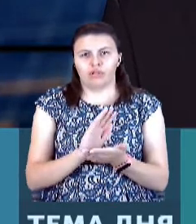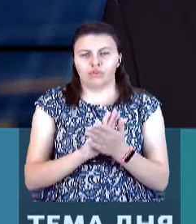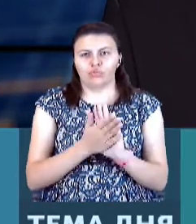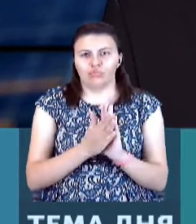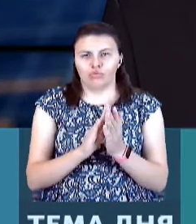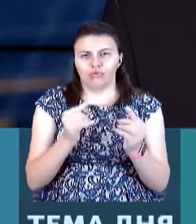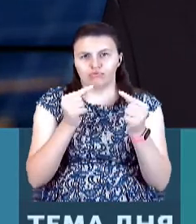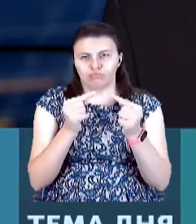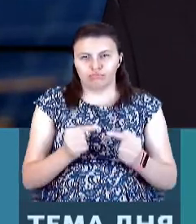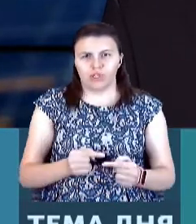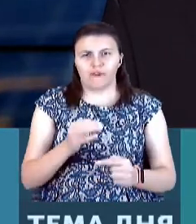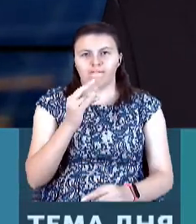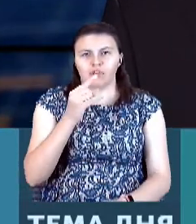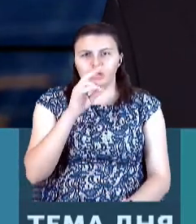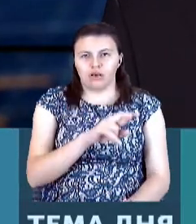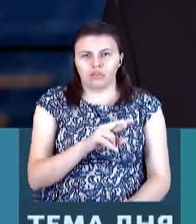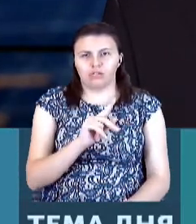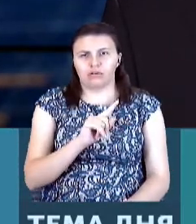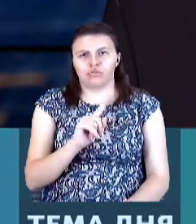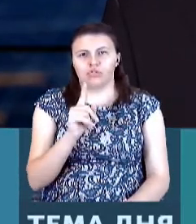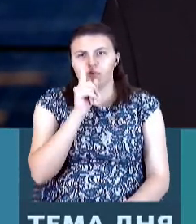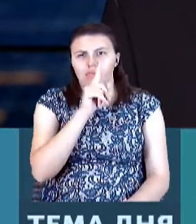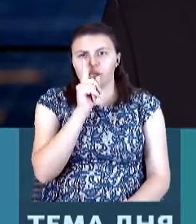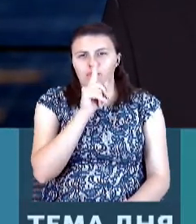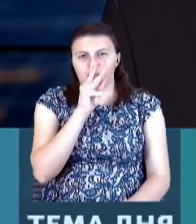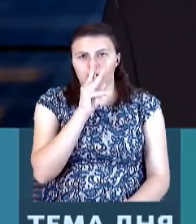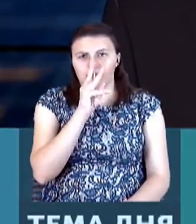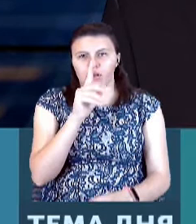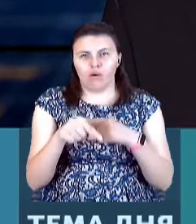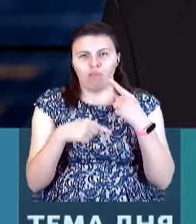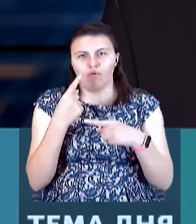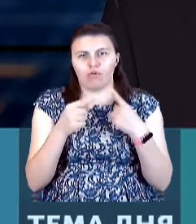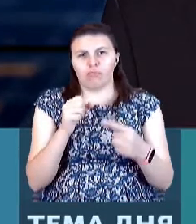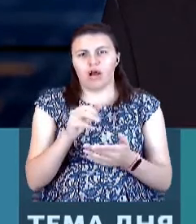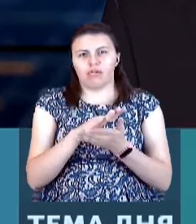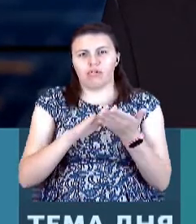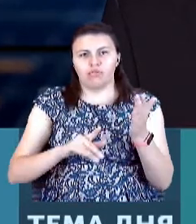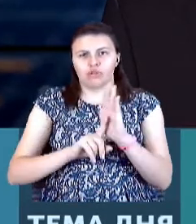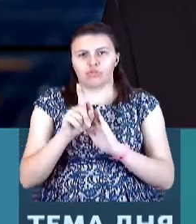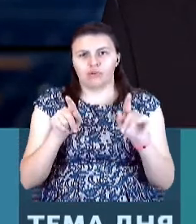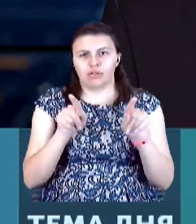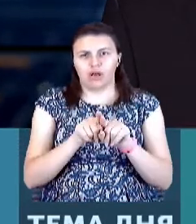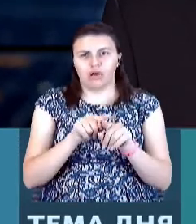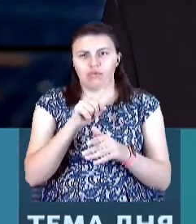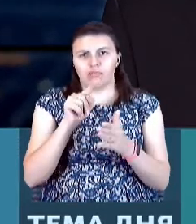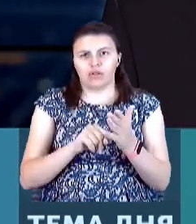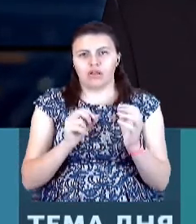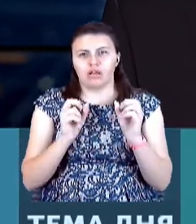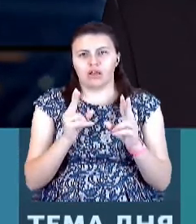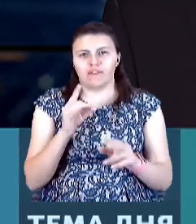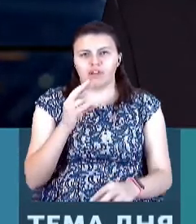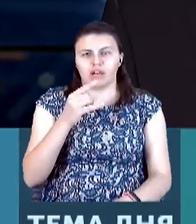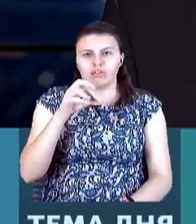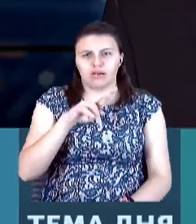потрібно розуміти, що ми ж говоримо тільки про мінімальну заробітну плату. А далі починається таке питання, як диференціація